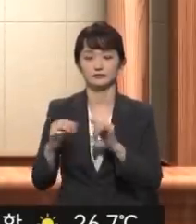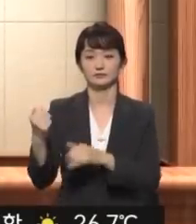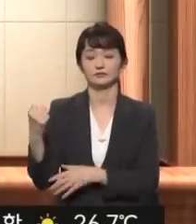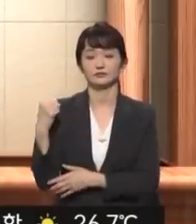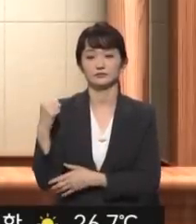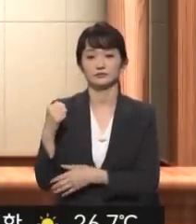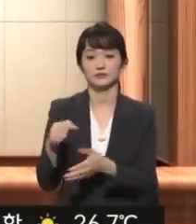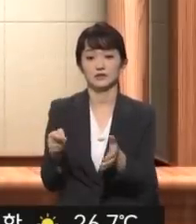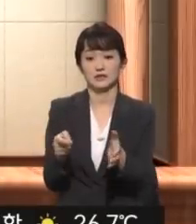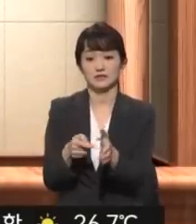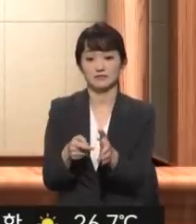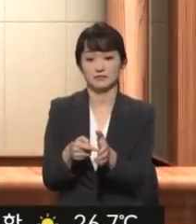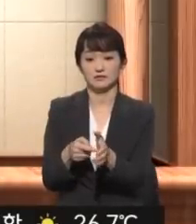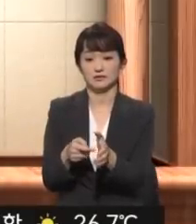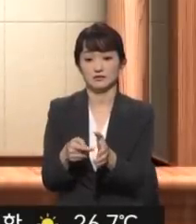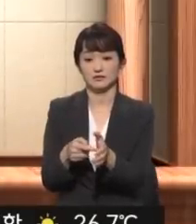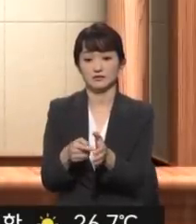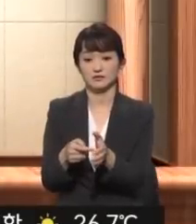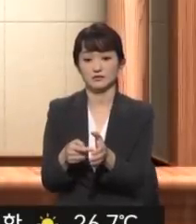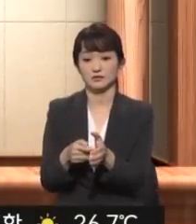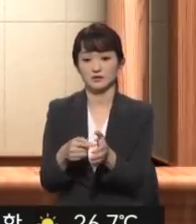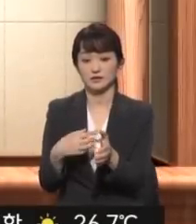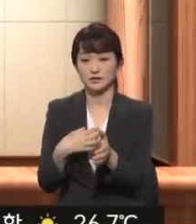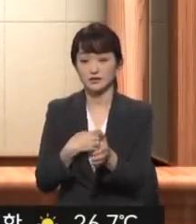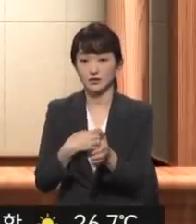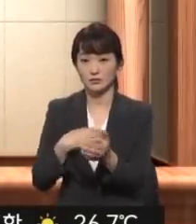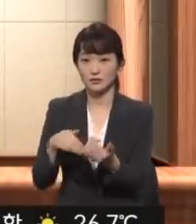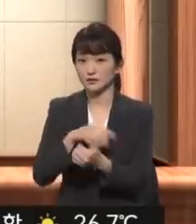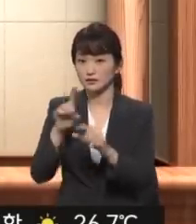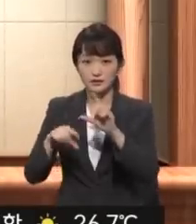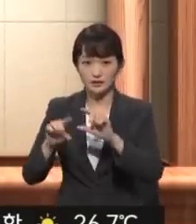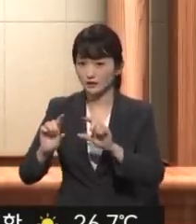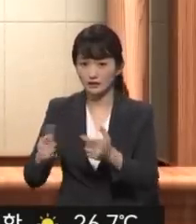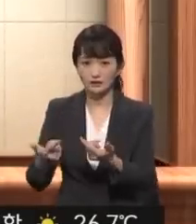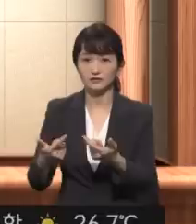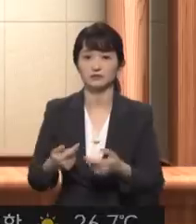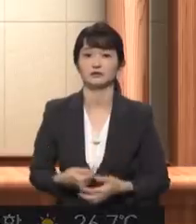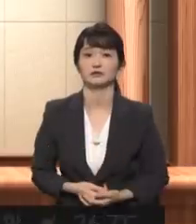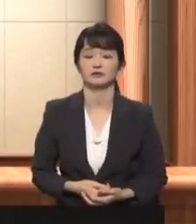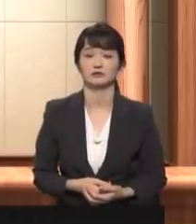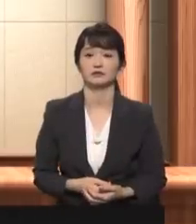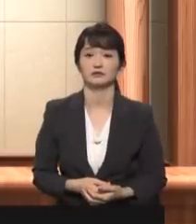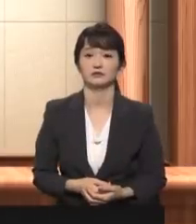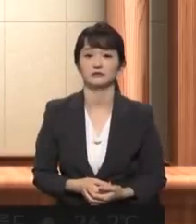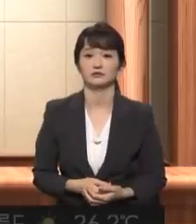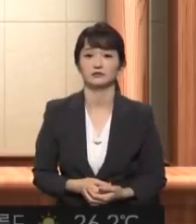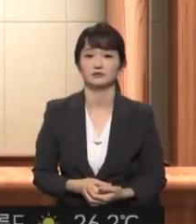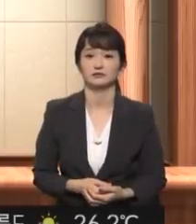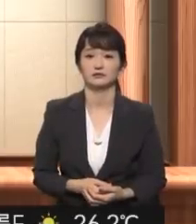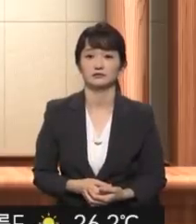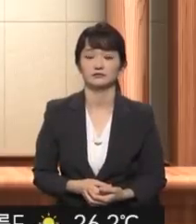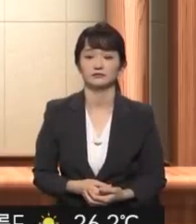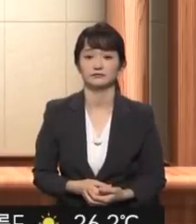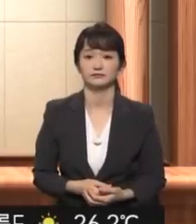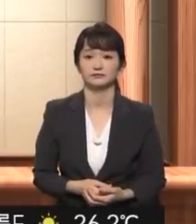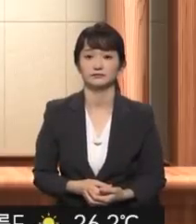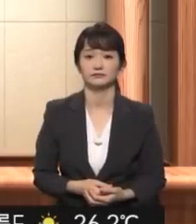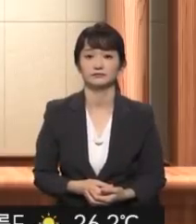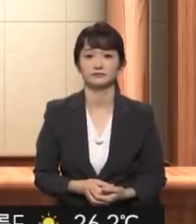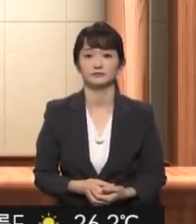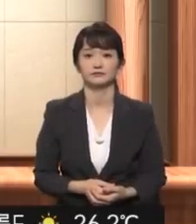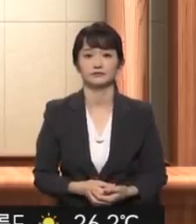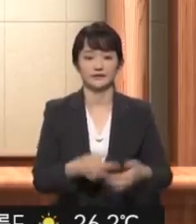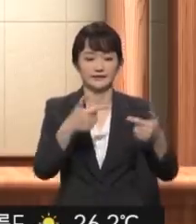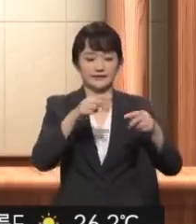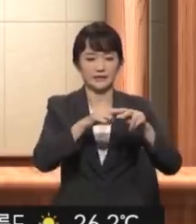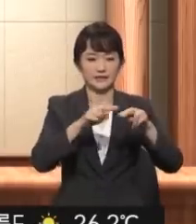비상 상황이 발생했다고 보기 어렵다 라고 했고요 실제로 저희가 알다시피 어 그 상임